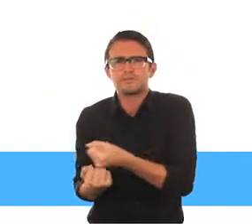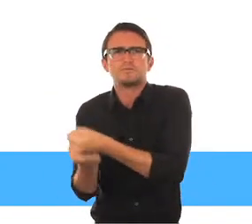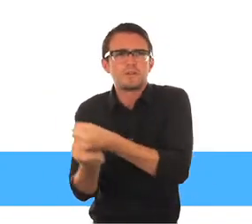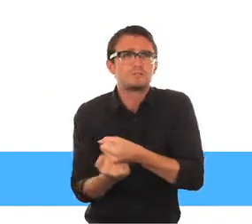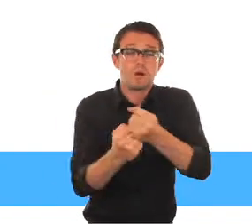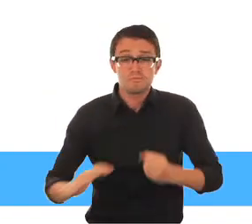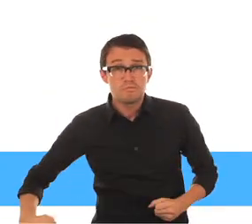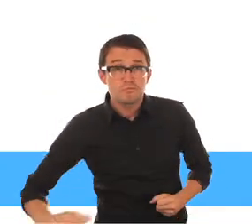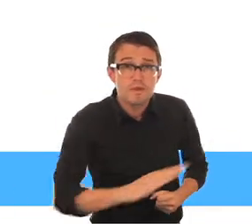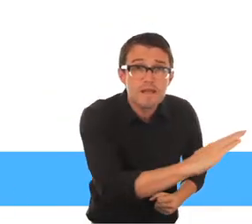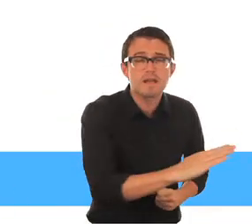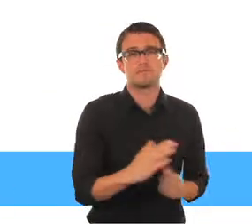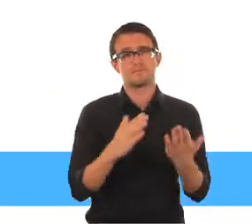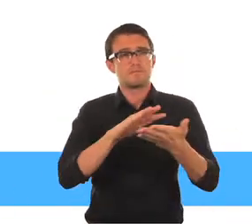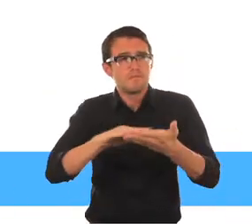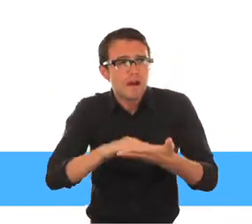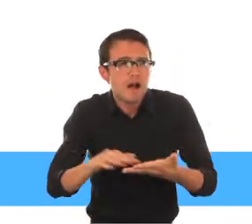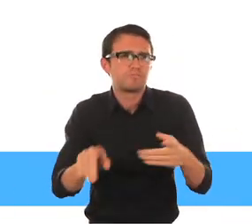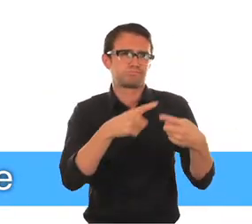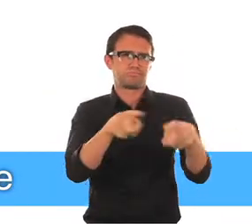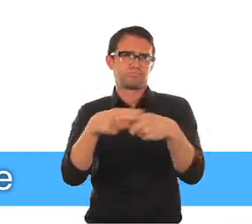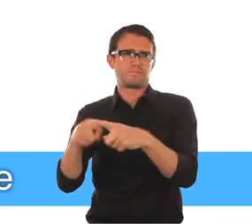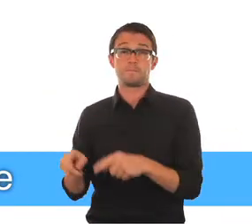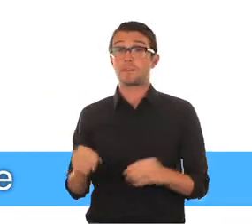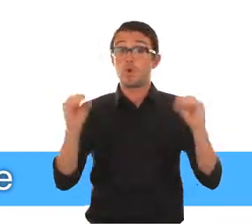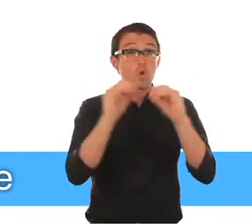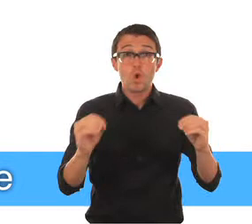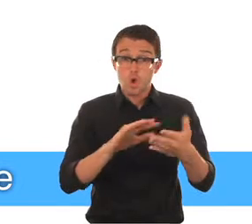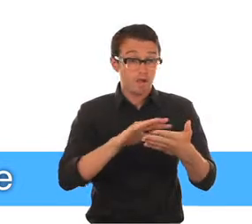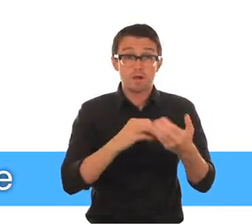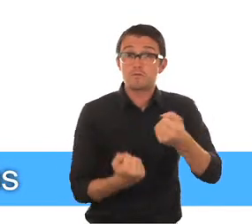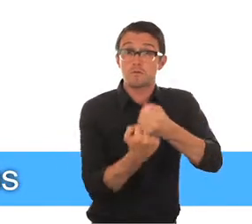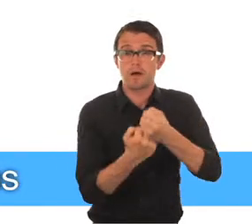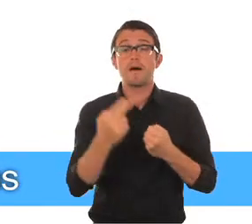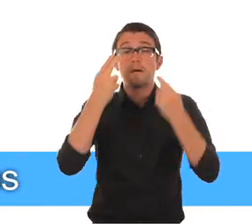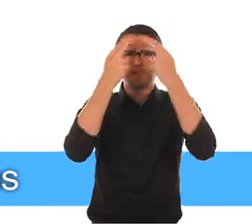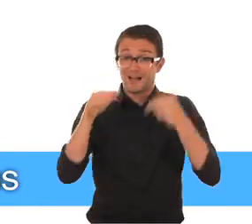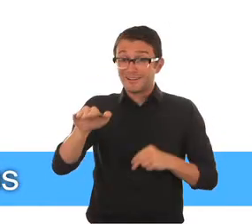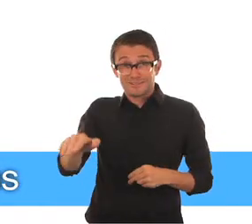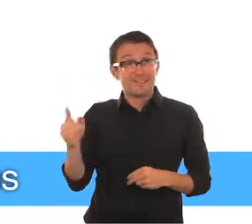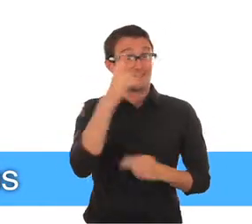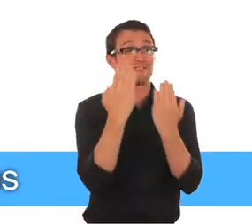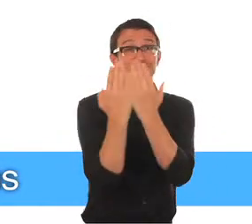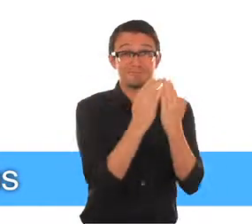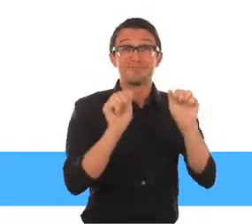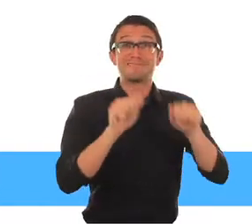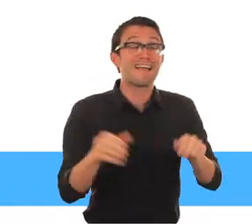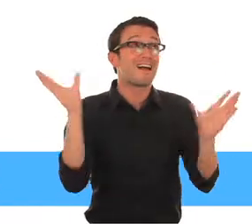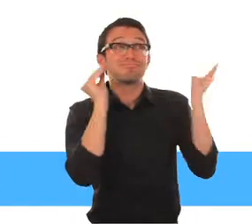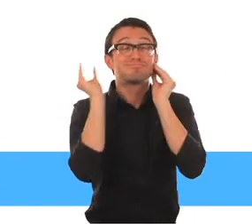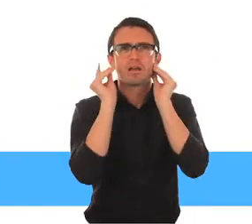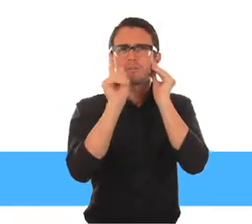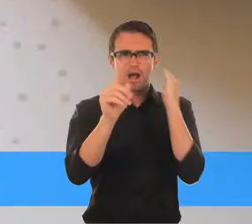Parfois, les enfants peuvent être inclus mais n'ont pas le soutien approprié. Un enfant aveugle peut être admis à l'école mais ne peut pas pleinement participer sans un